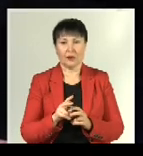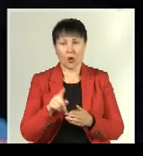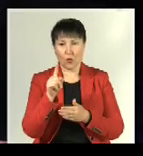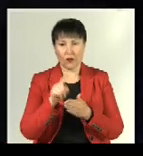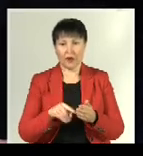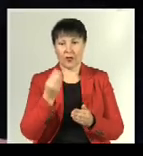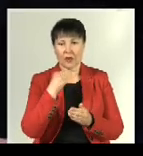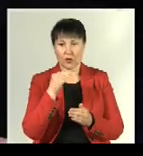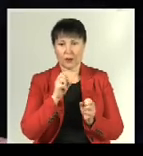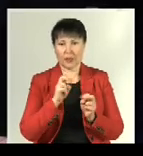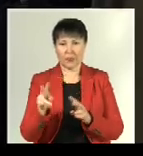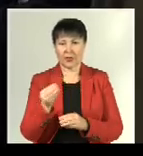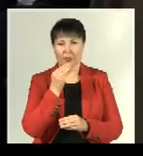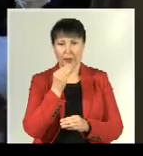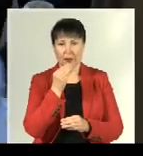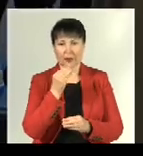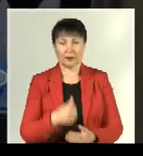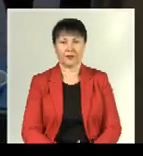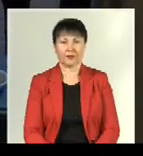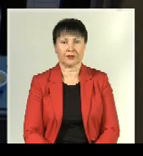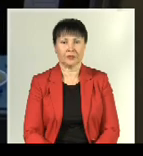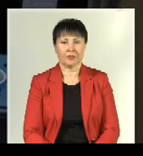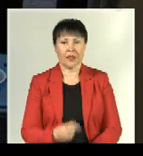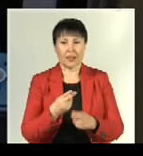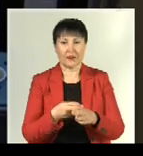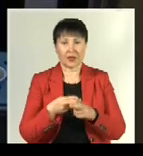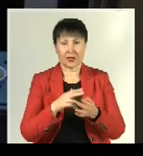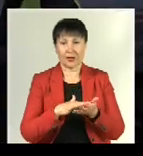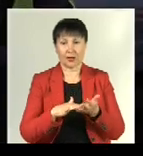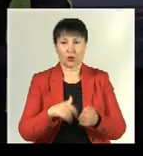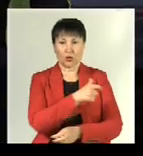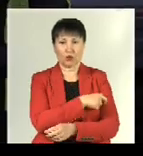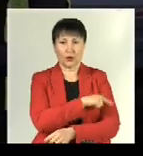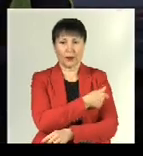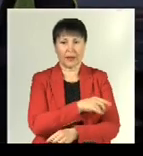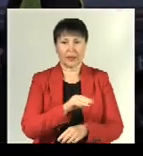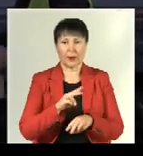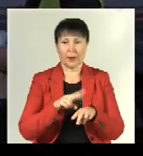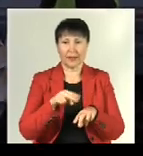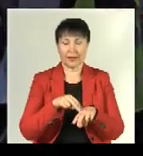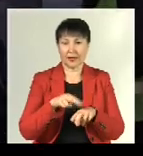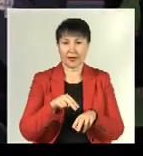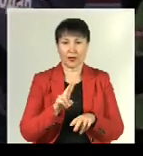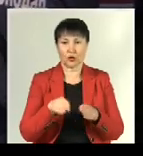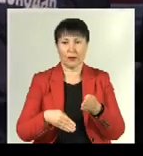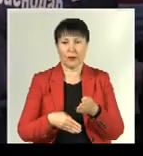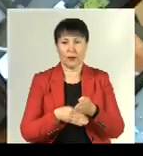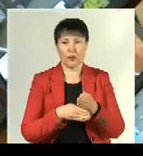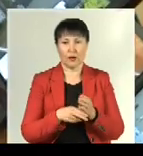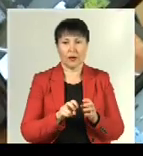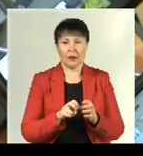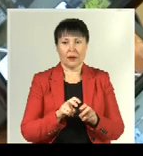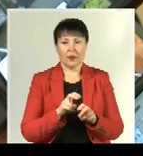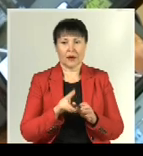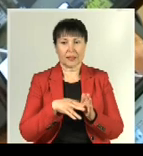уверенно качественного и безопасного питания. На вокзале продолжают дежурить медики и полицейские, готовые помочь пассажирам отставшего